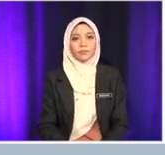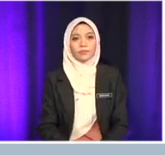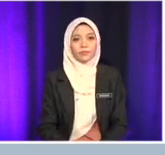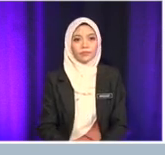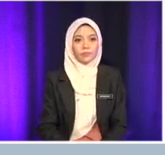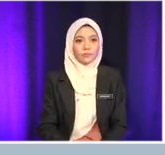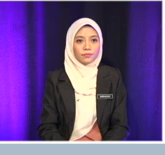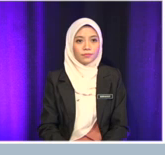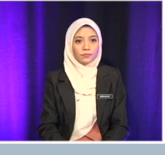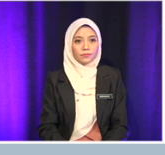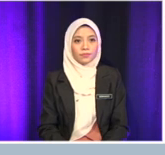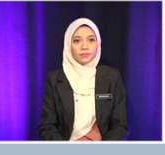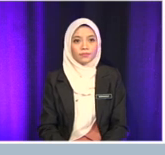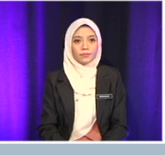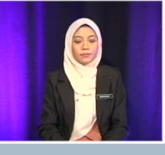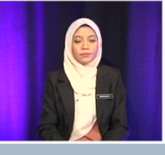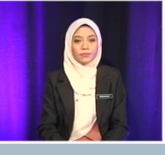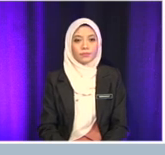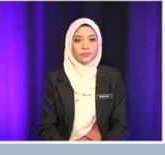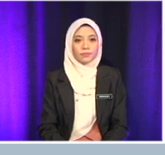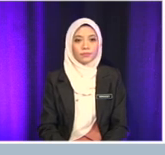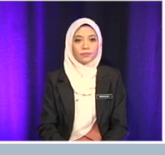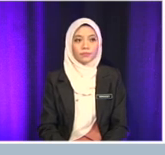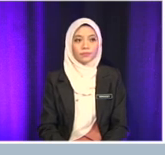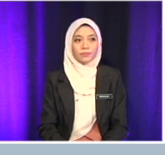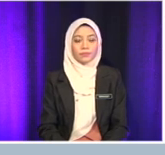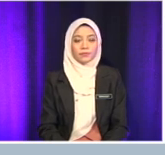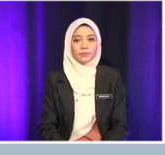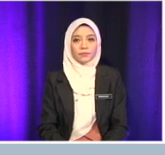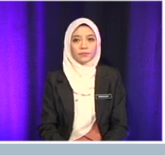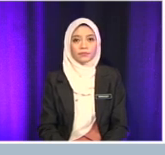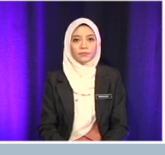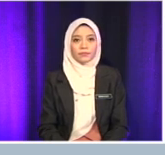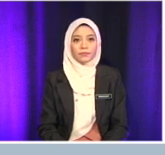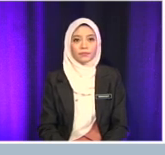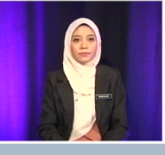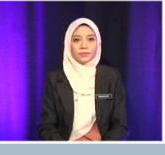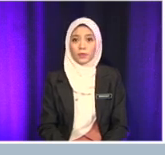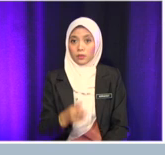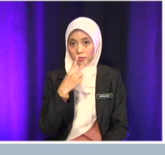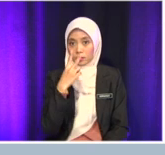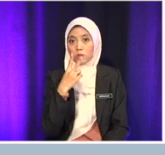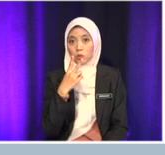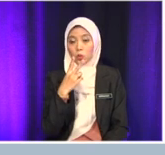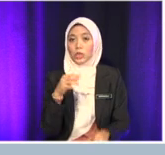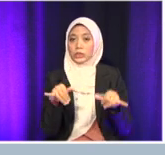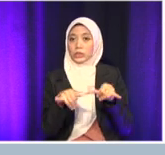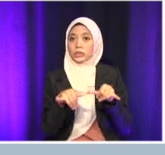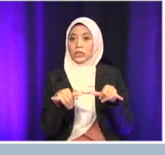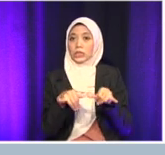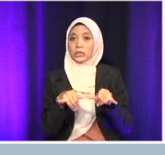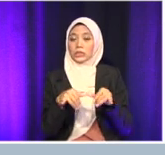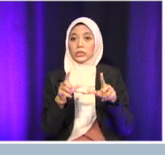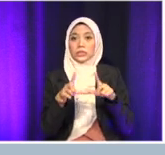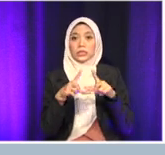nak menambah dan membahagia seperti tadi apa yang perlu kita buat adalah kita tengok size kelas contoh daripada 9